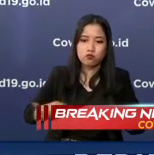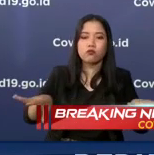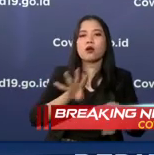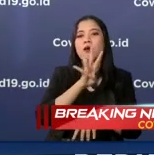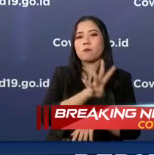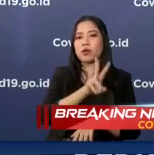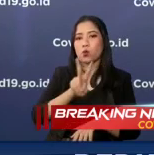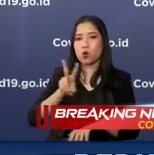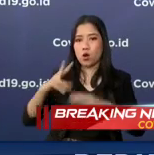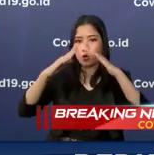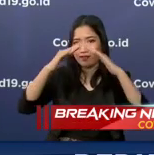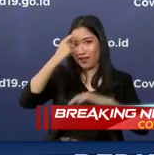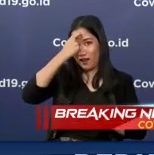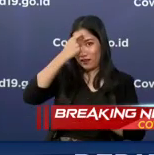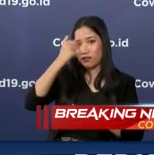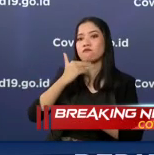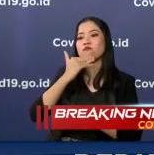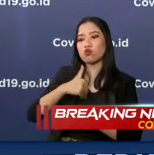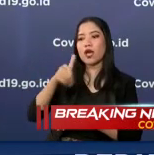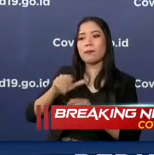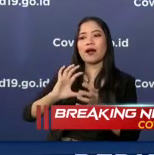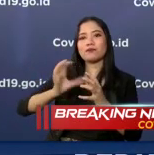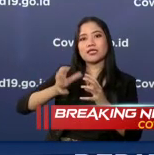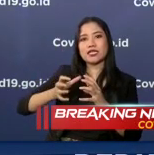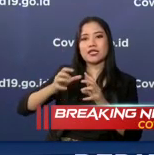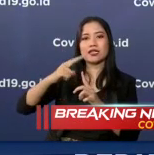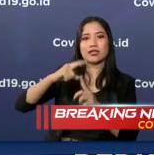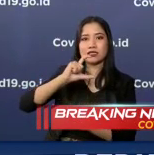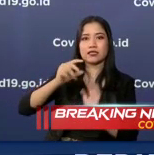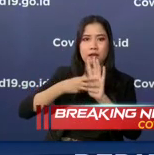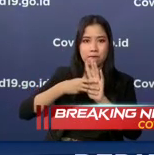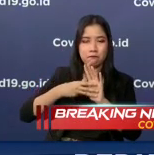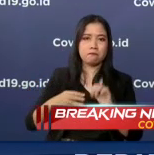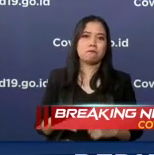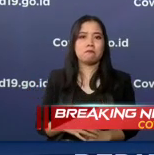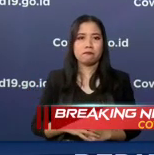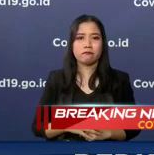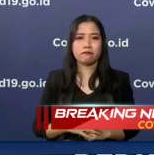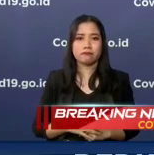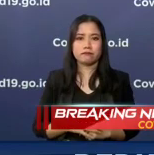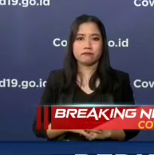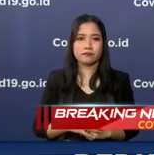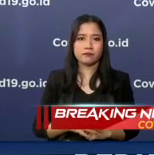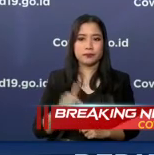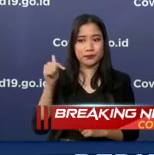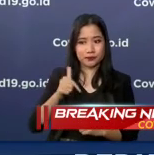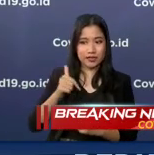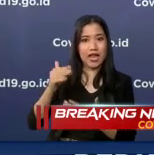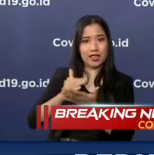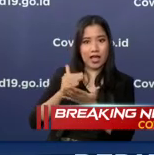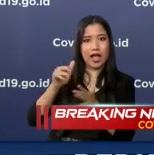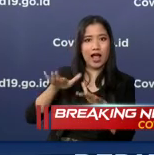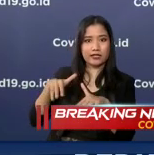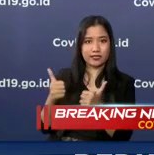rumah sakit yang memiliki mesin BCM saudara-saudara dari hasil yang kita dapatkan ini